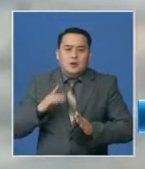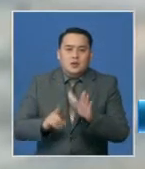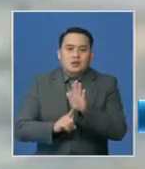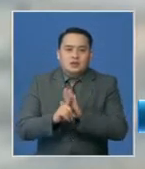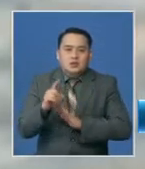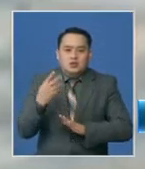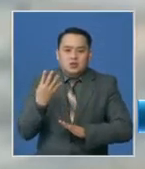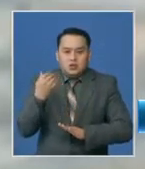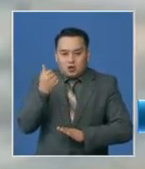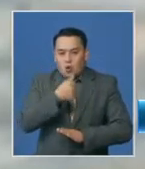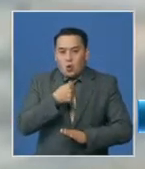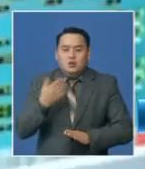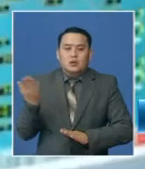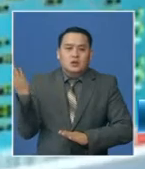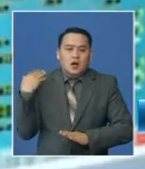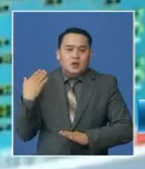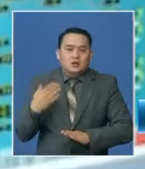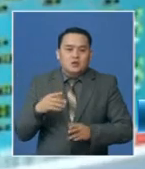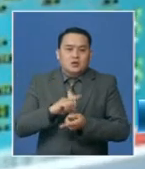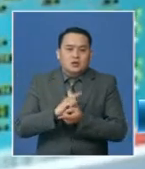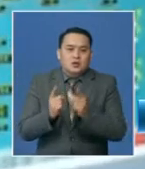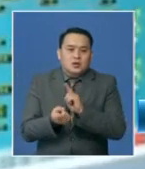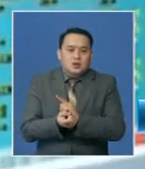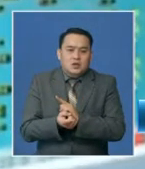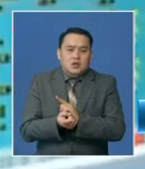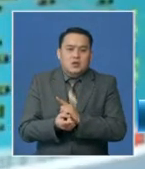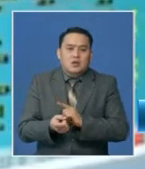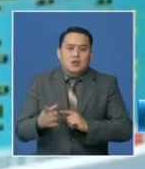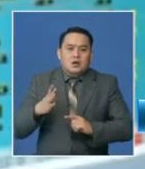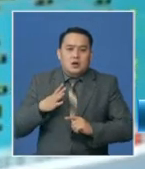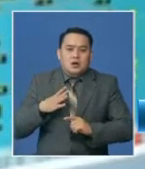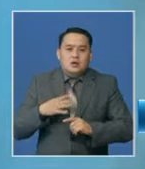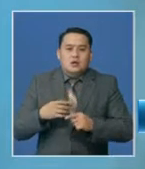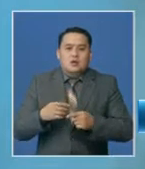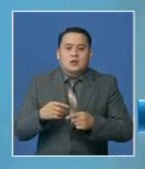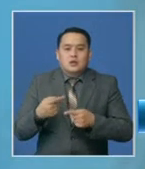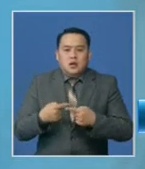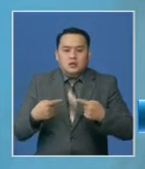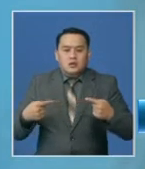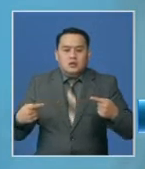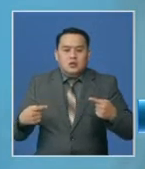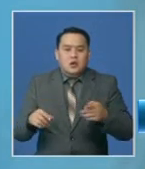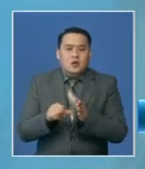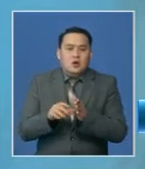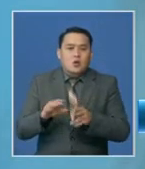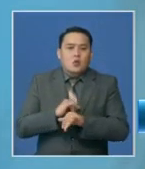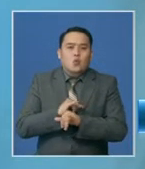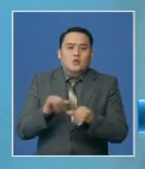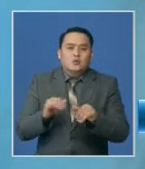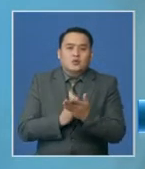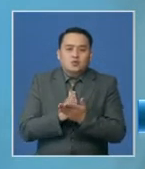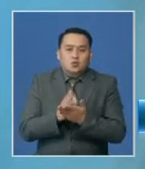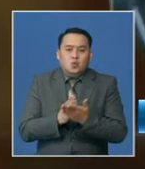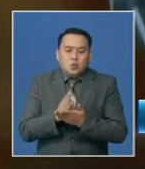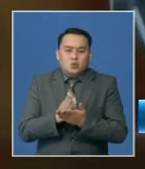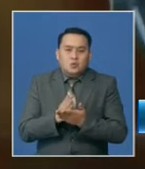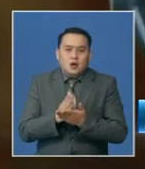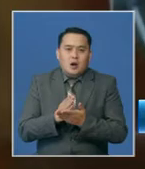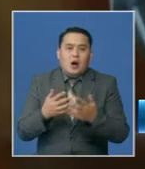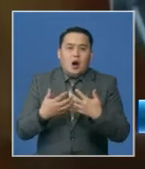его ремонт и расширение потрачено 18 миллиардов тенге из собственных средств предприятия. Реализация инвестпроекта по